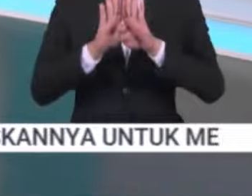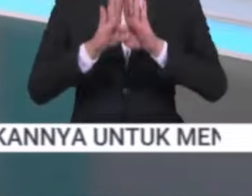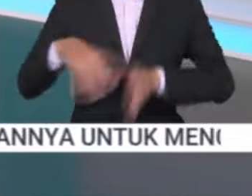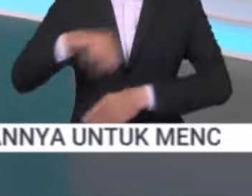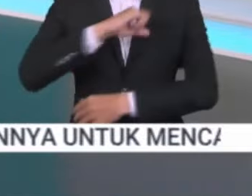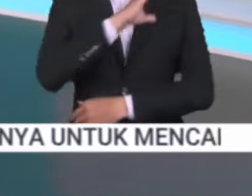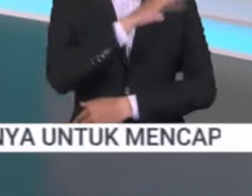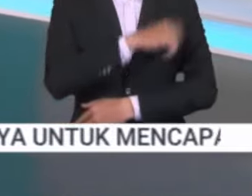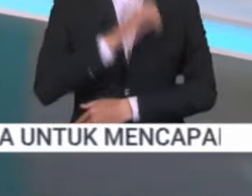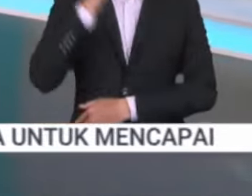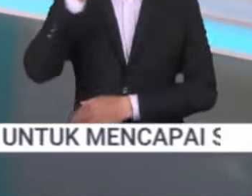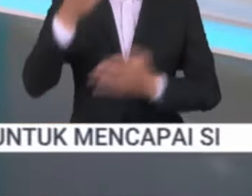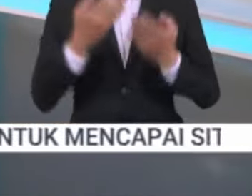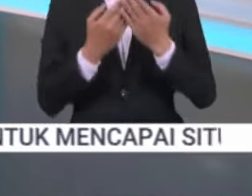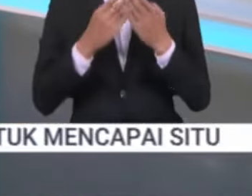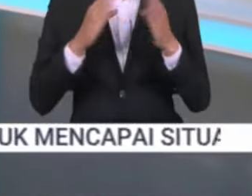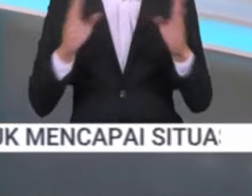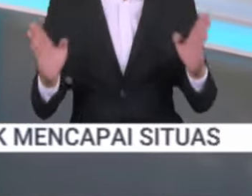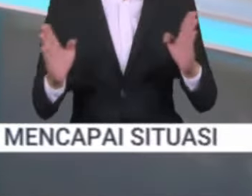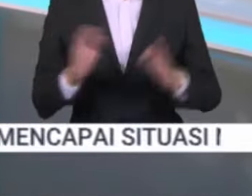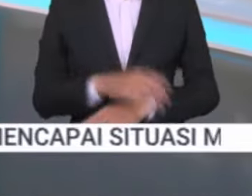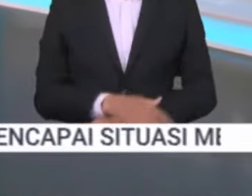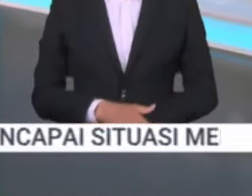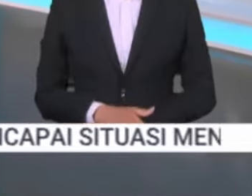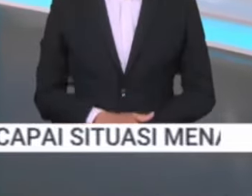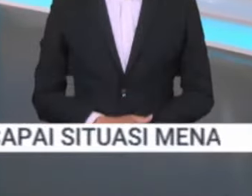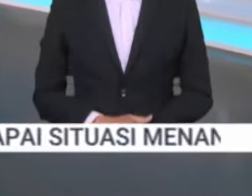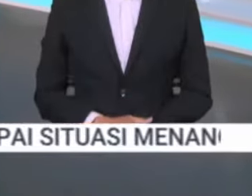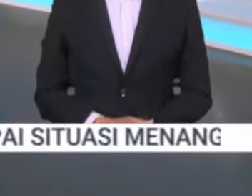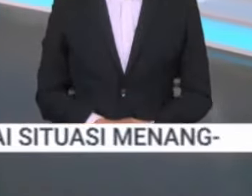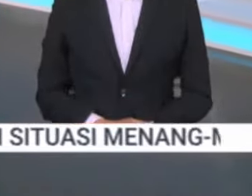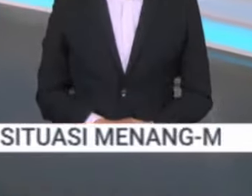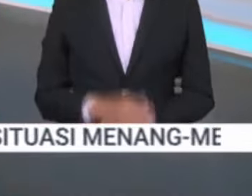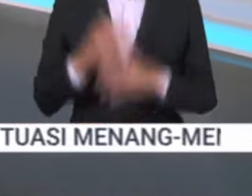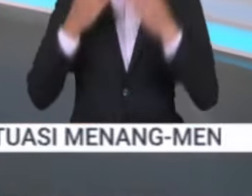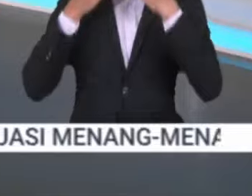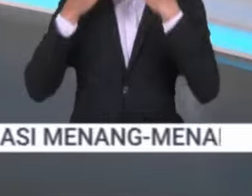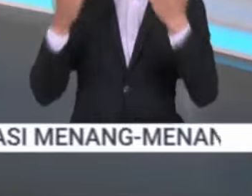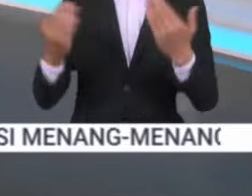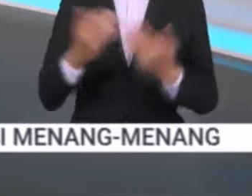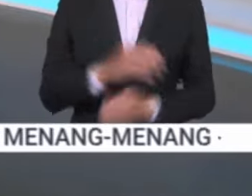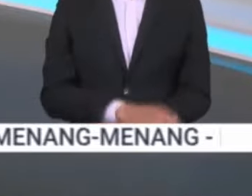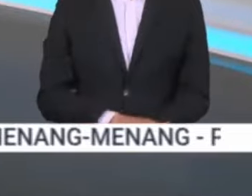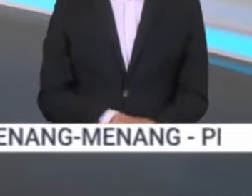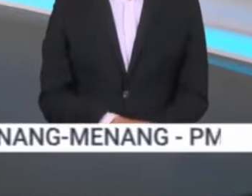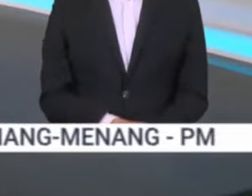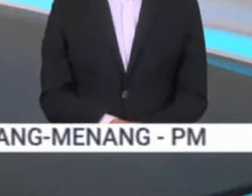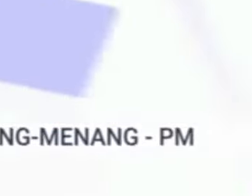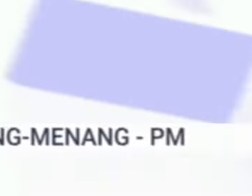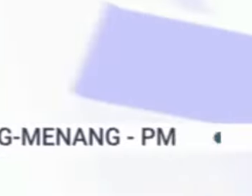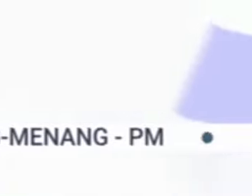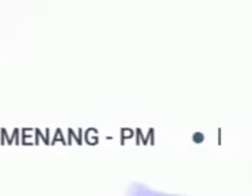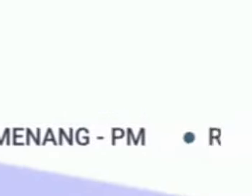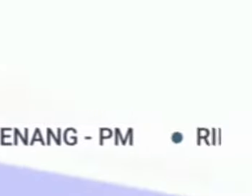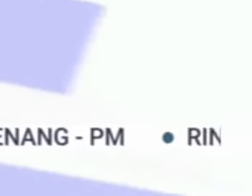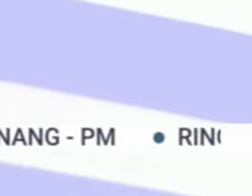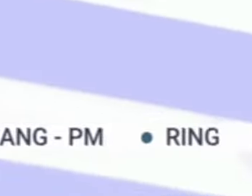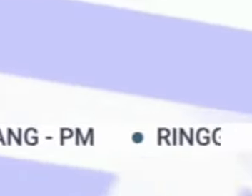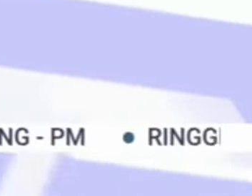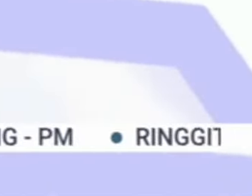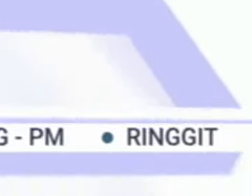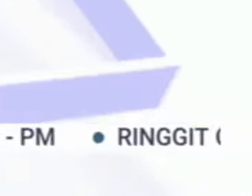sungai hingga segara, Palestin pasti merdeka. Silakan Syahira. Baik, terima kasih Suaran Shah.